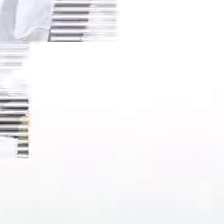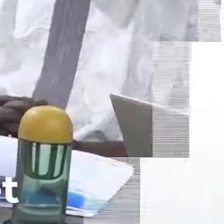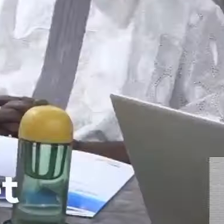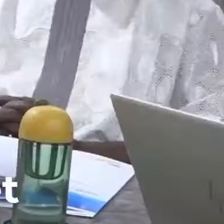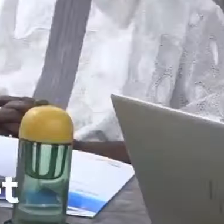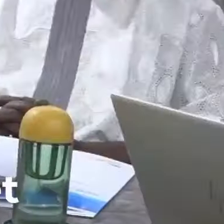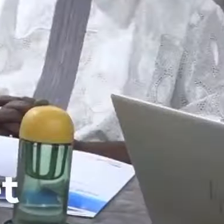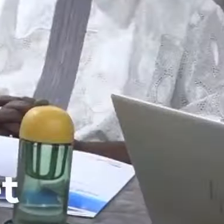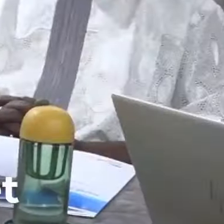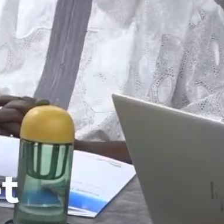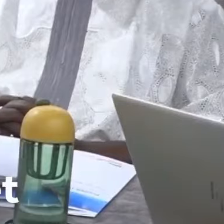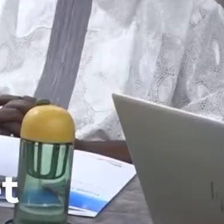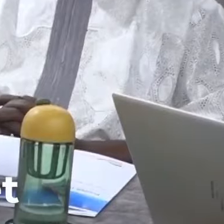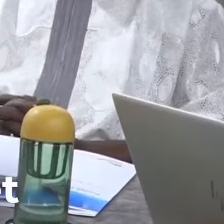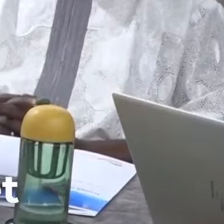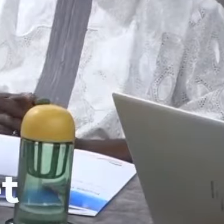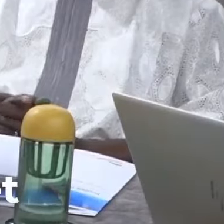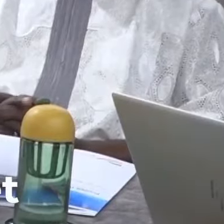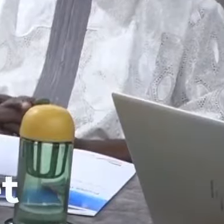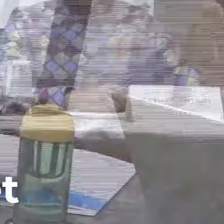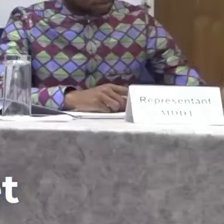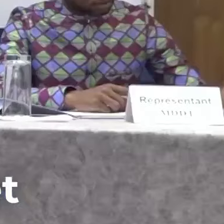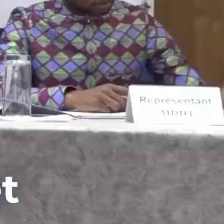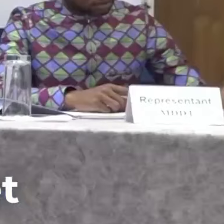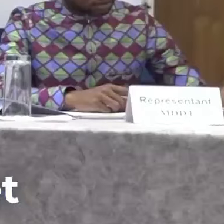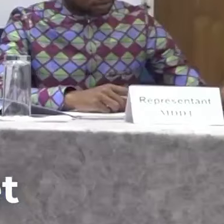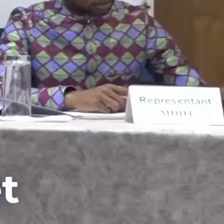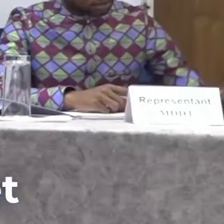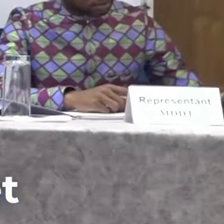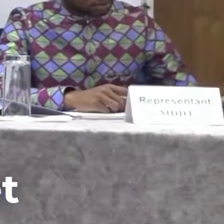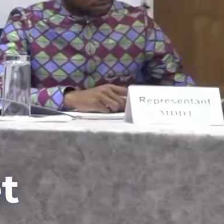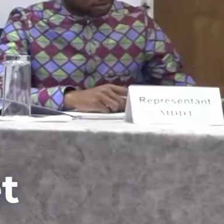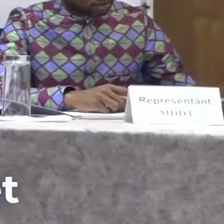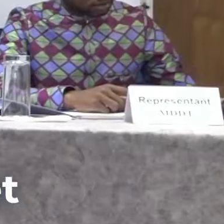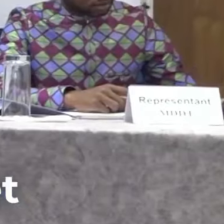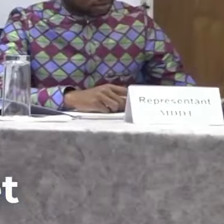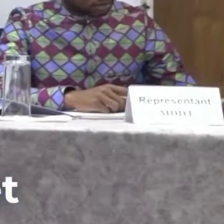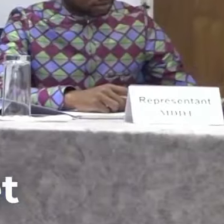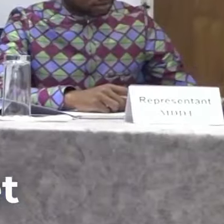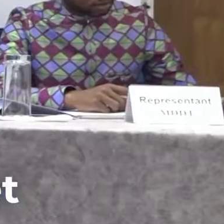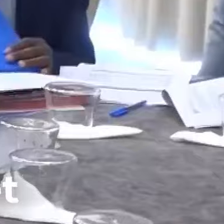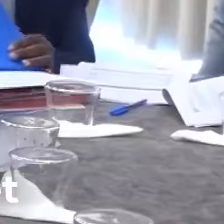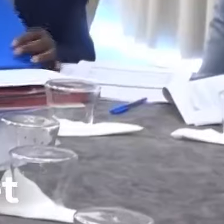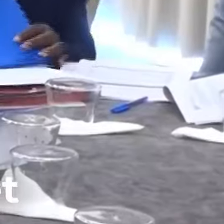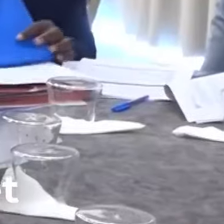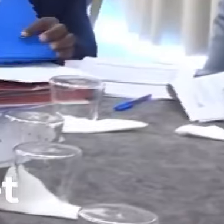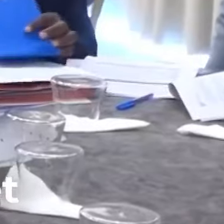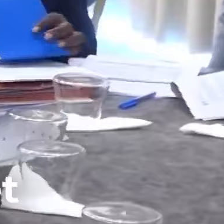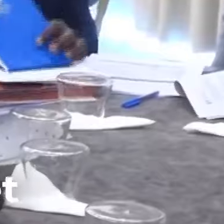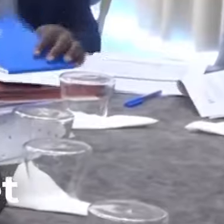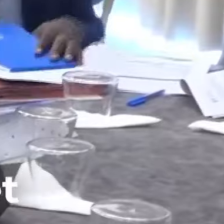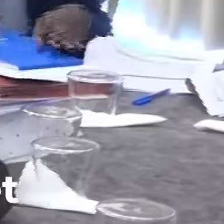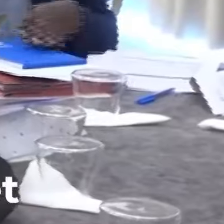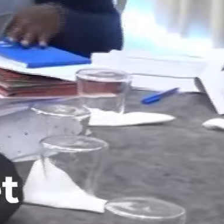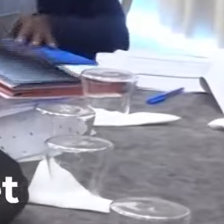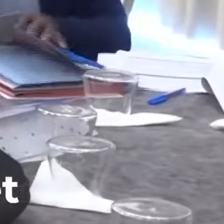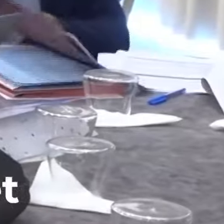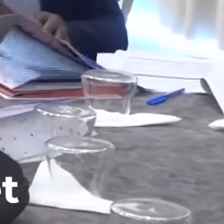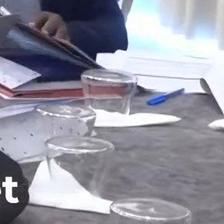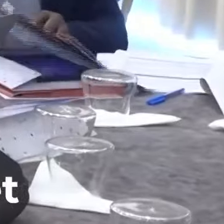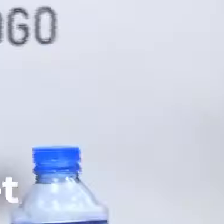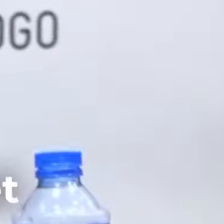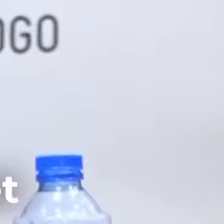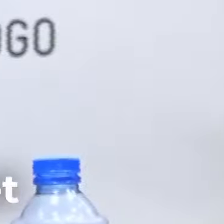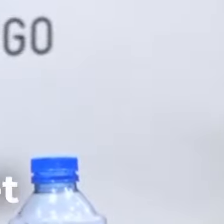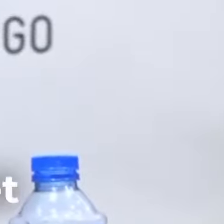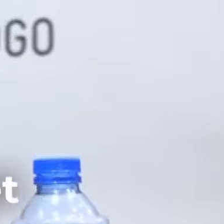Et puis le Togo se prépare pour les élections et ses partenaires aussi. La GIZ fait le point du projet sur la